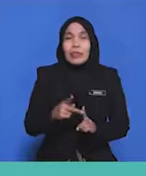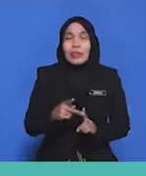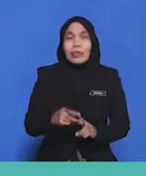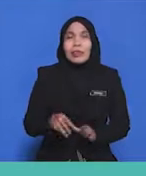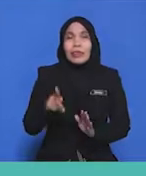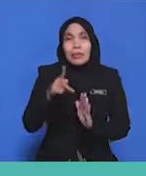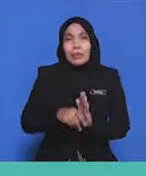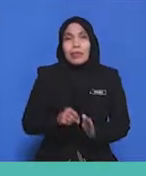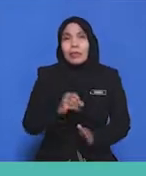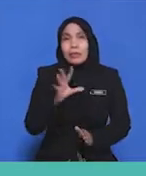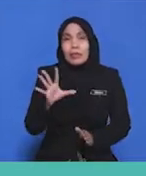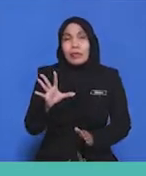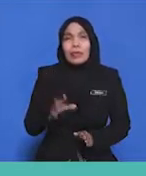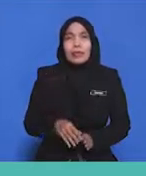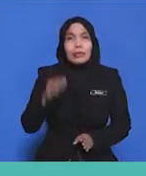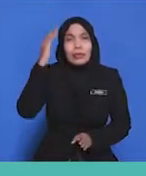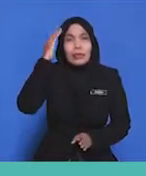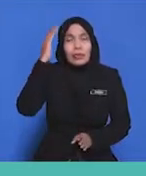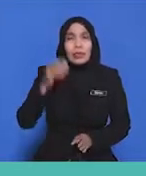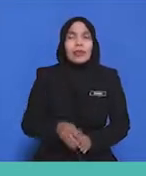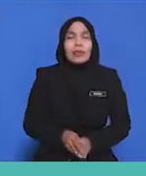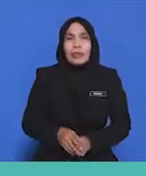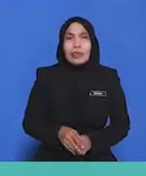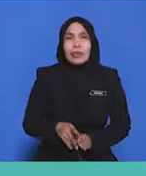pemorelehan moral dan